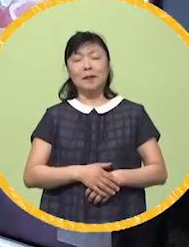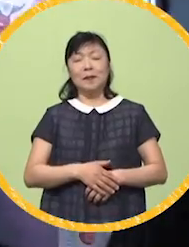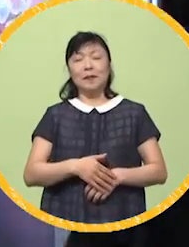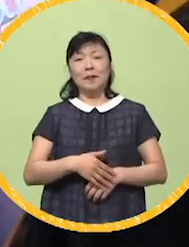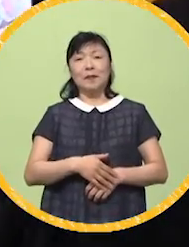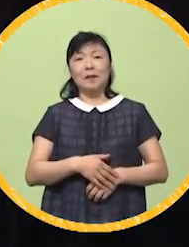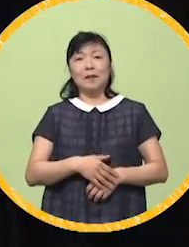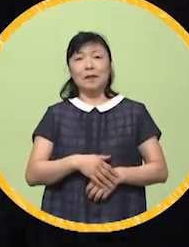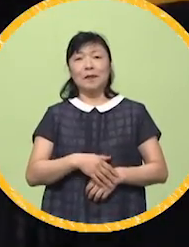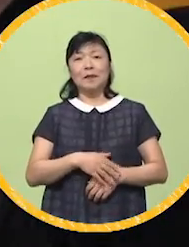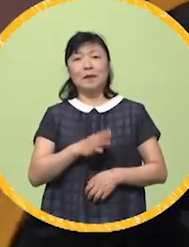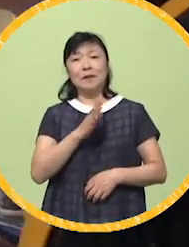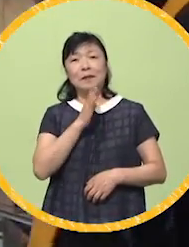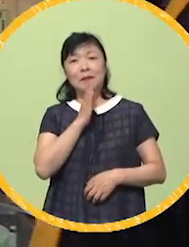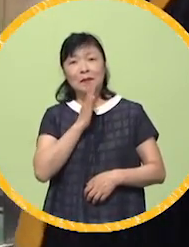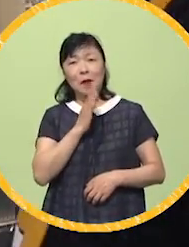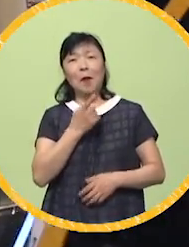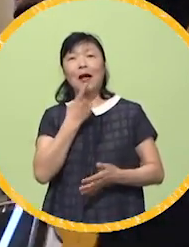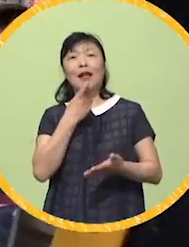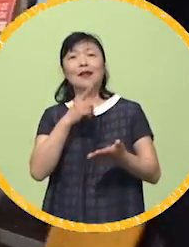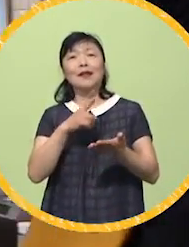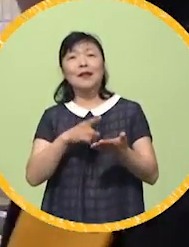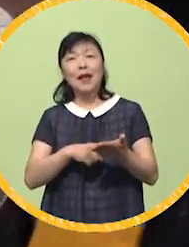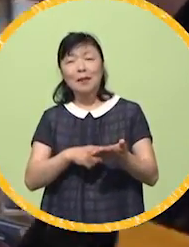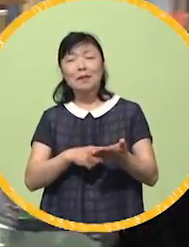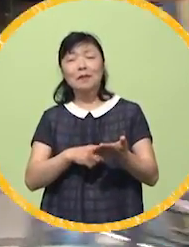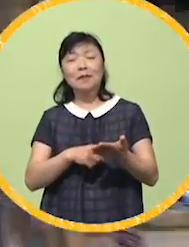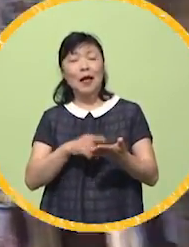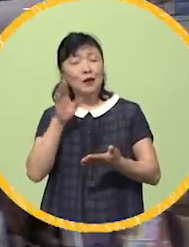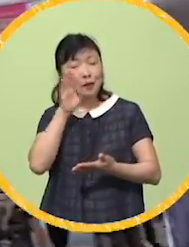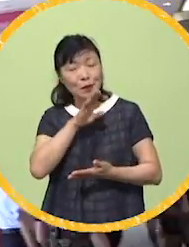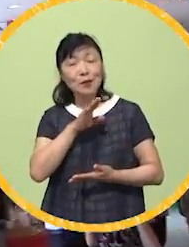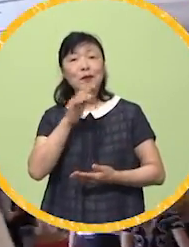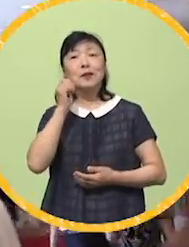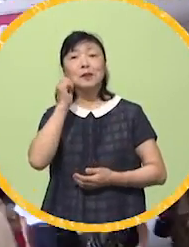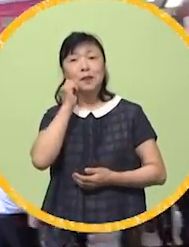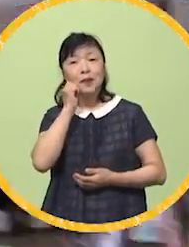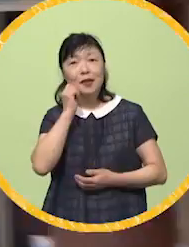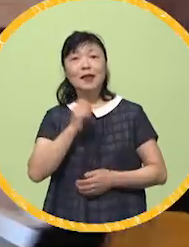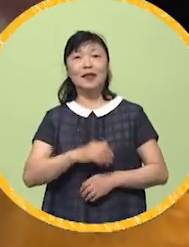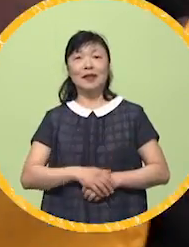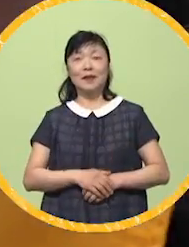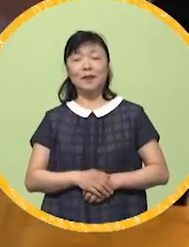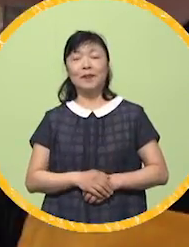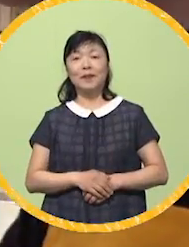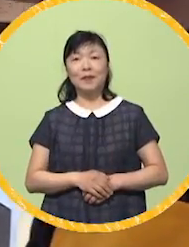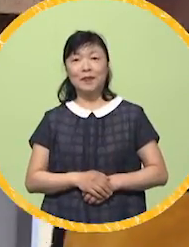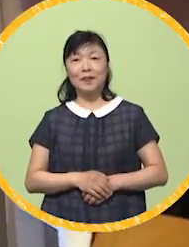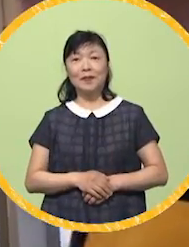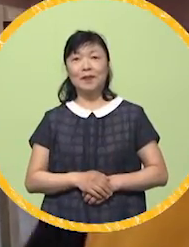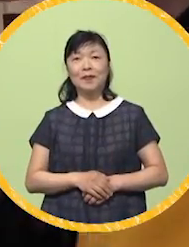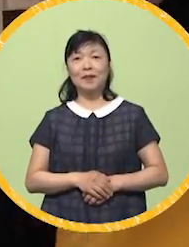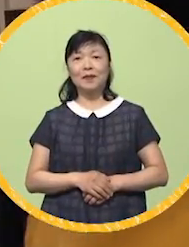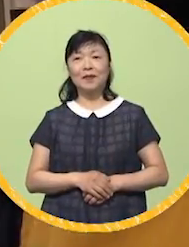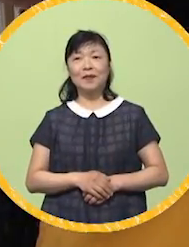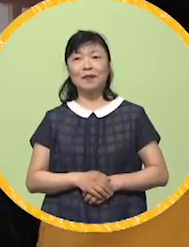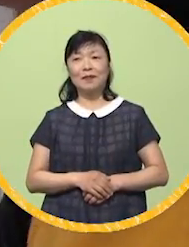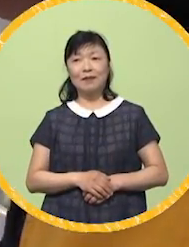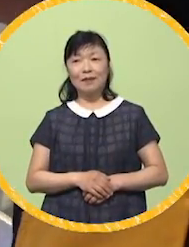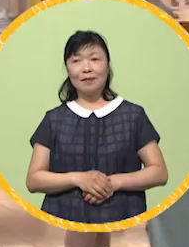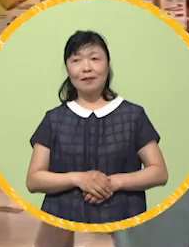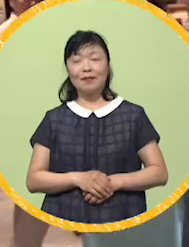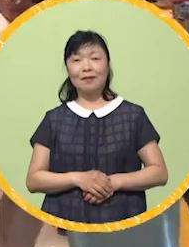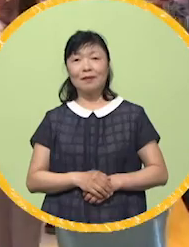よな。そんな甘くないっすよね。 今会話できてた。 そんな甘くないわ。 どういうこと？ 今交渉してた